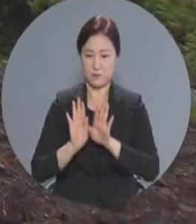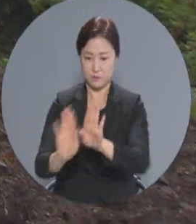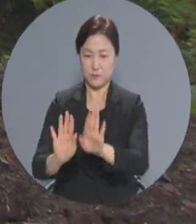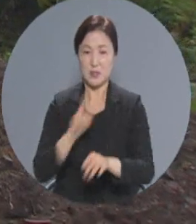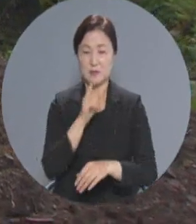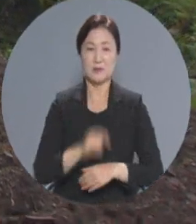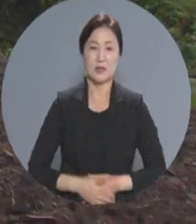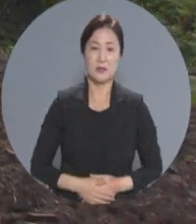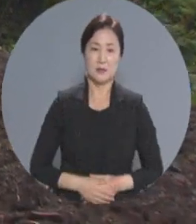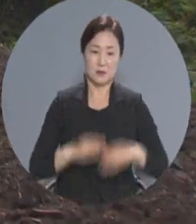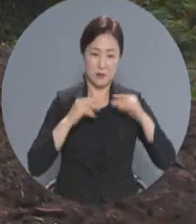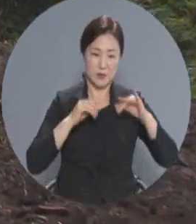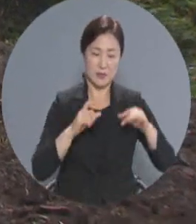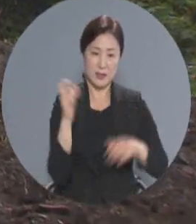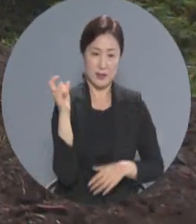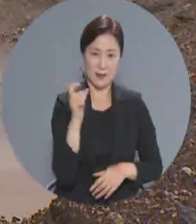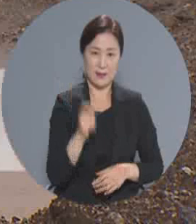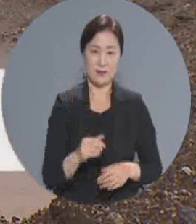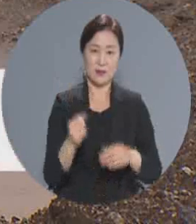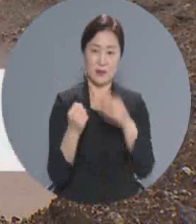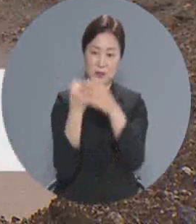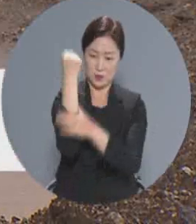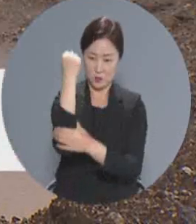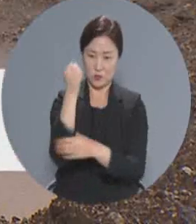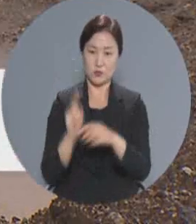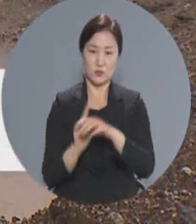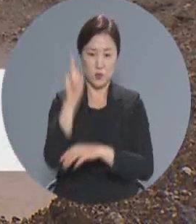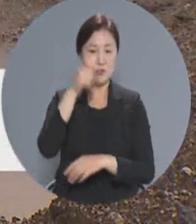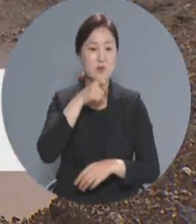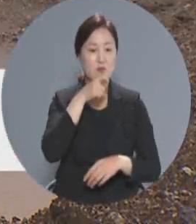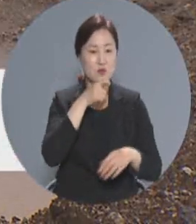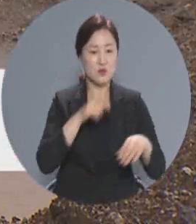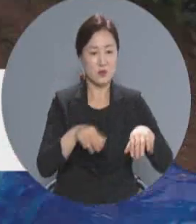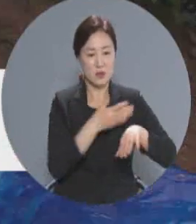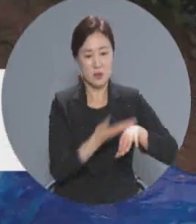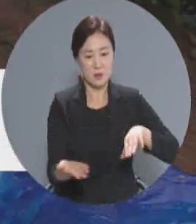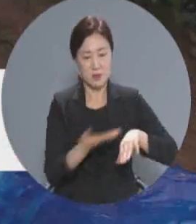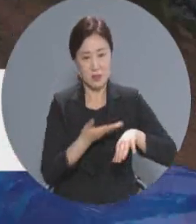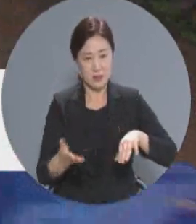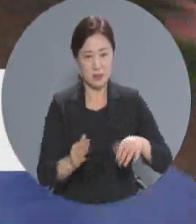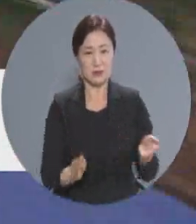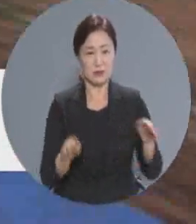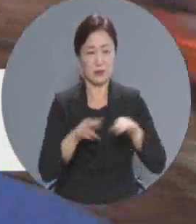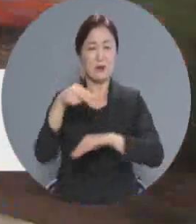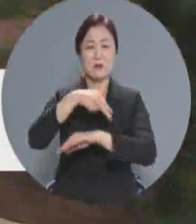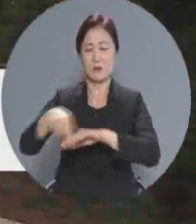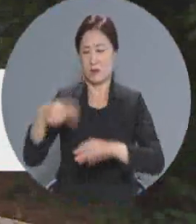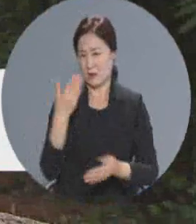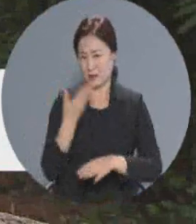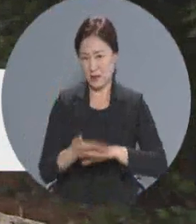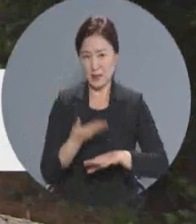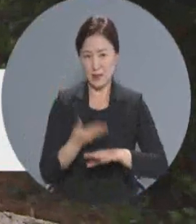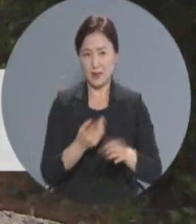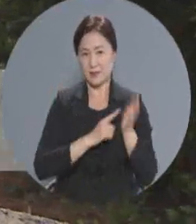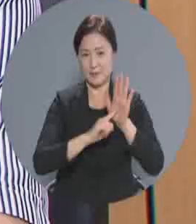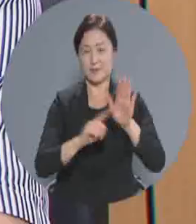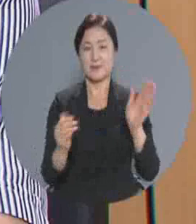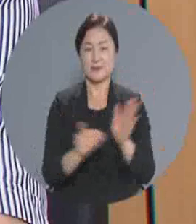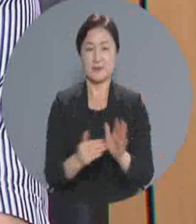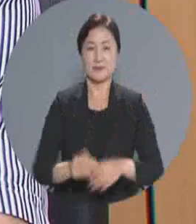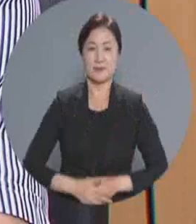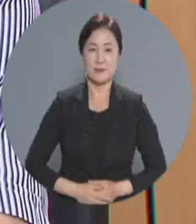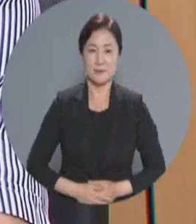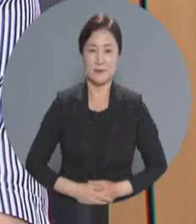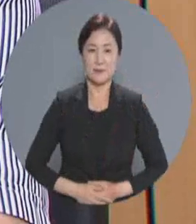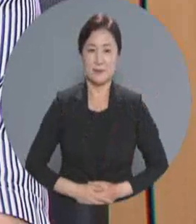또 지반을 지탱하던 석축의 높이와 배수시설 등이 설계도와 다르게 건축된 사실도 추가로 드러났습니다.